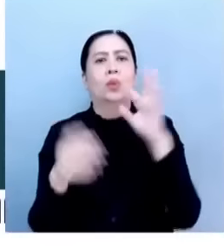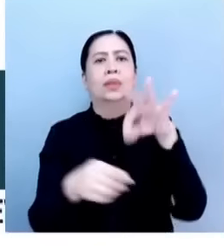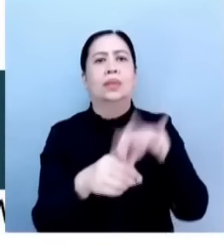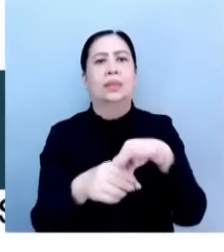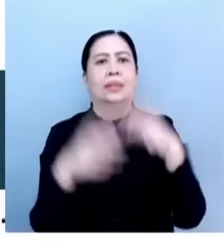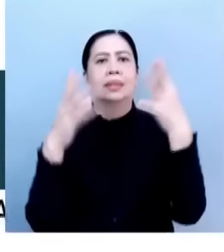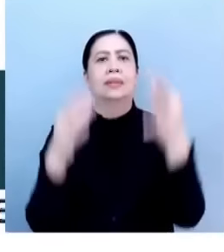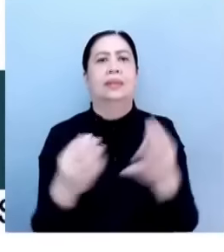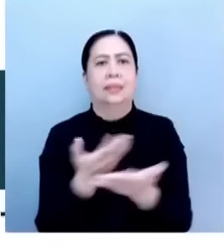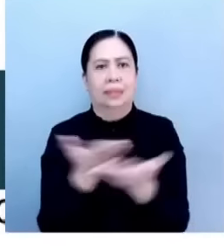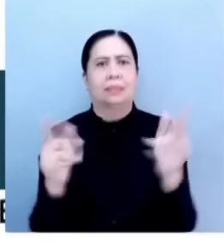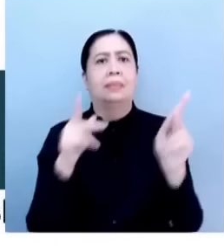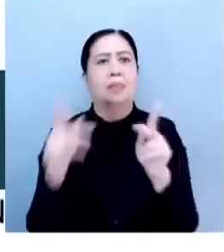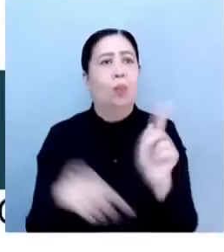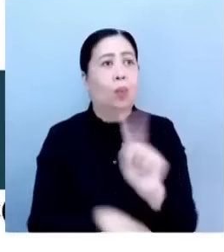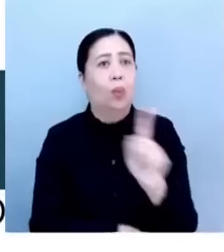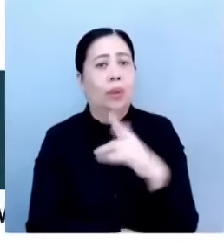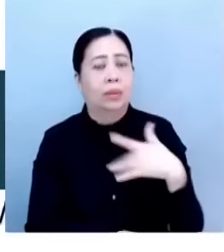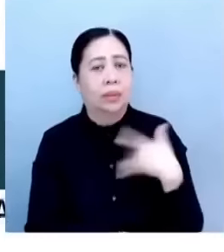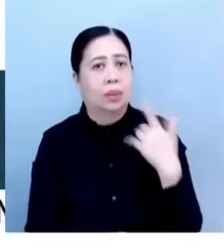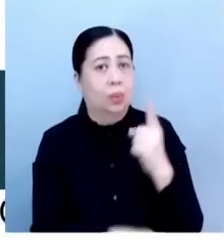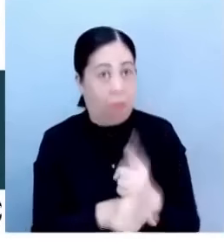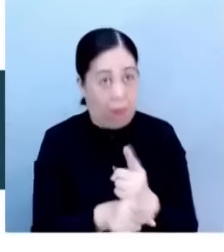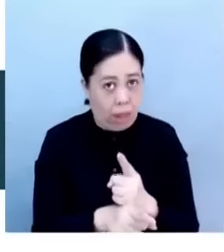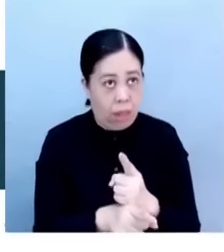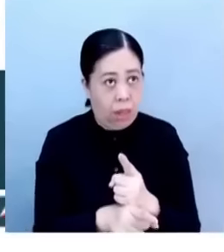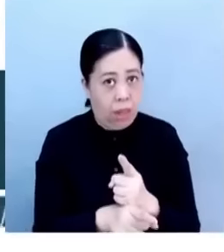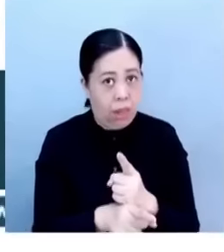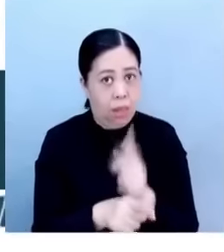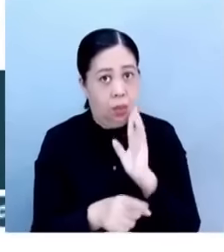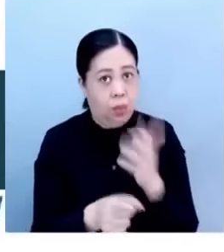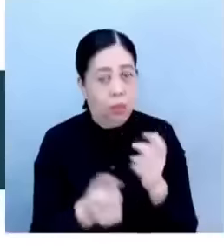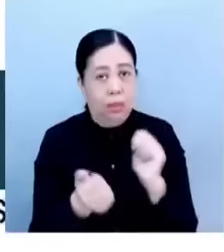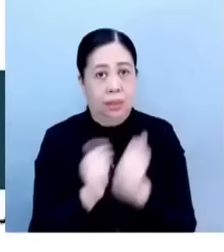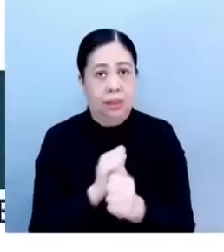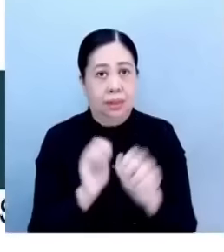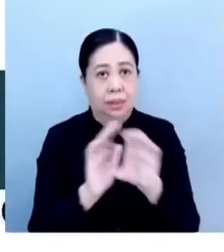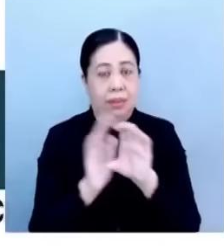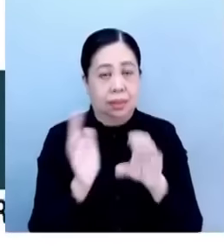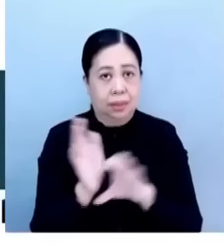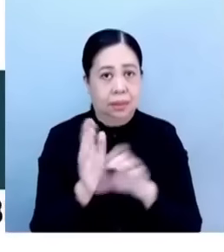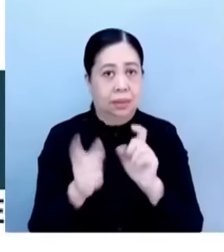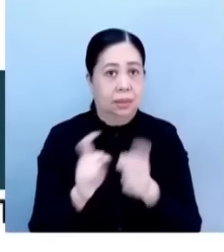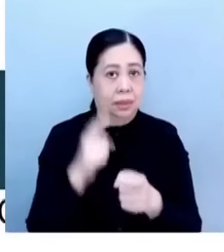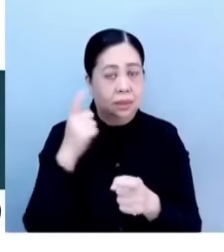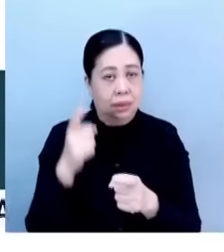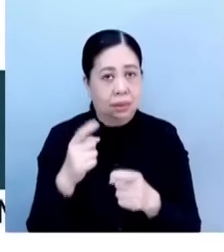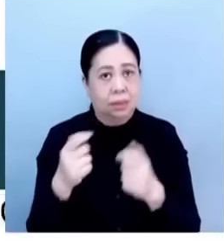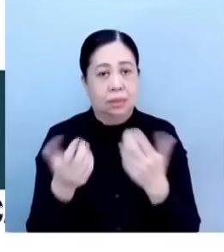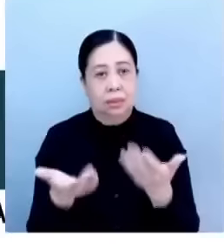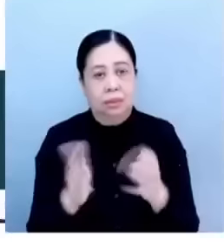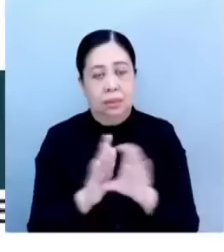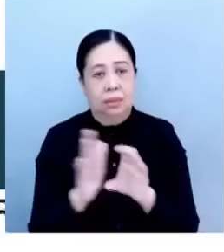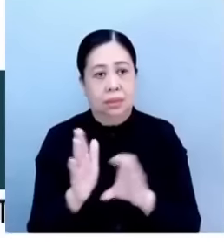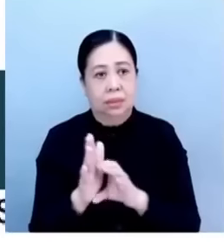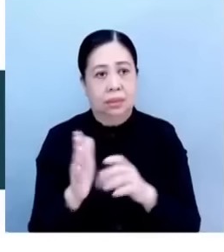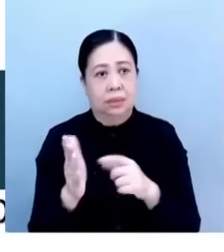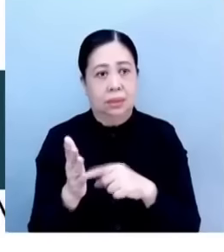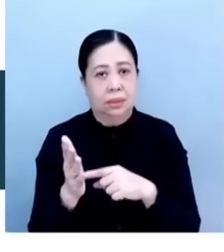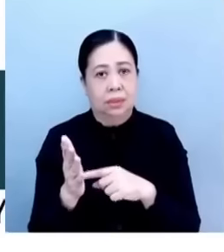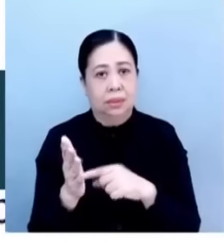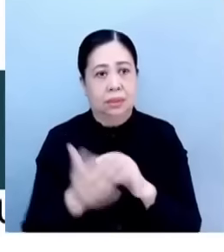kung ano yung nararapat. Tama ba na magkaroon ng plebisito para sa pagpapalit ng